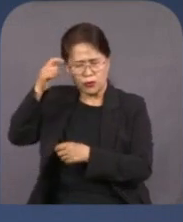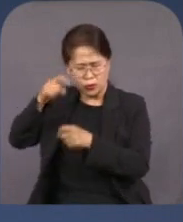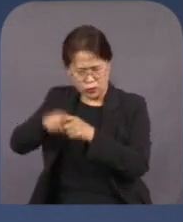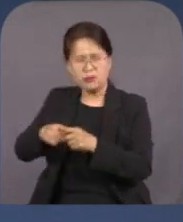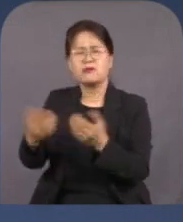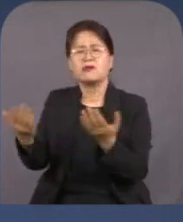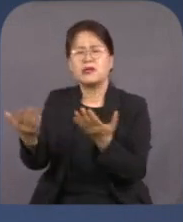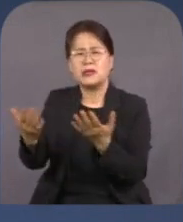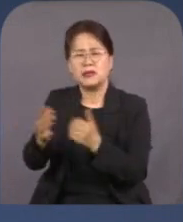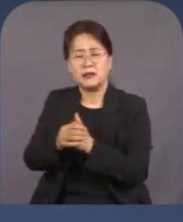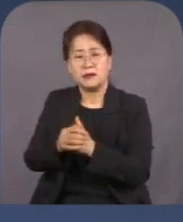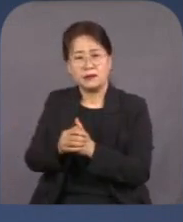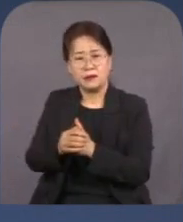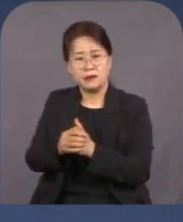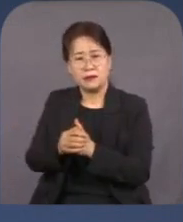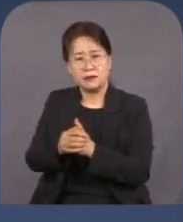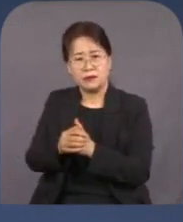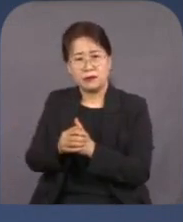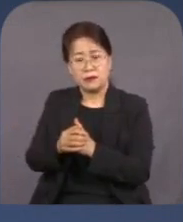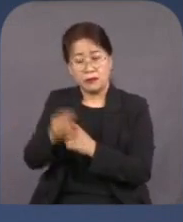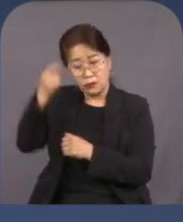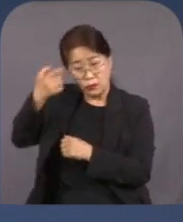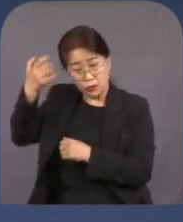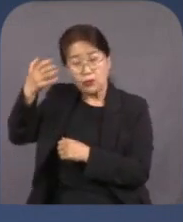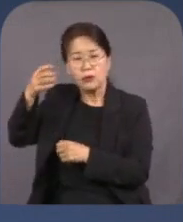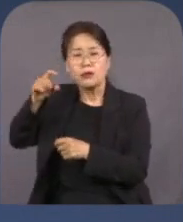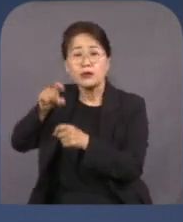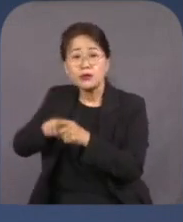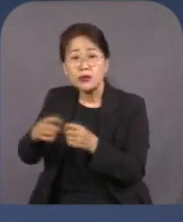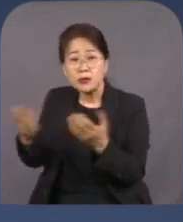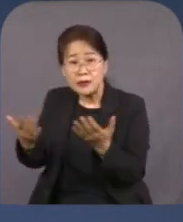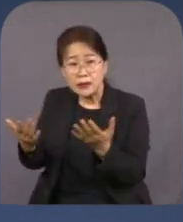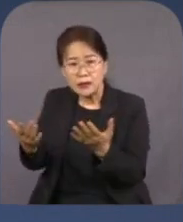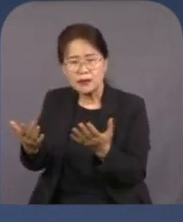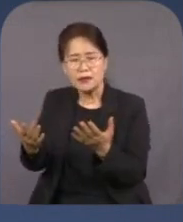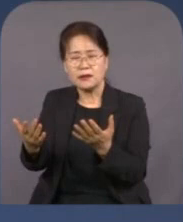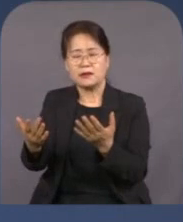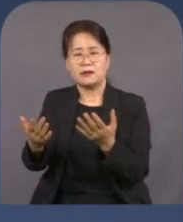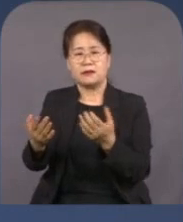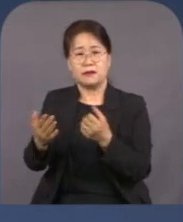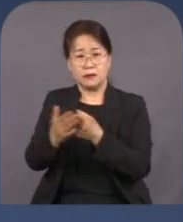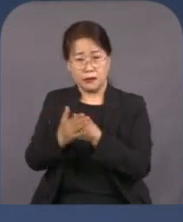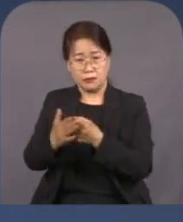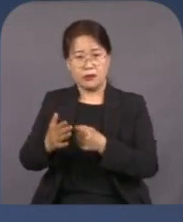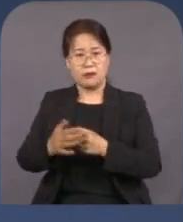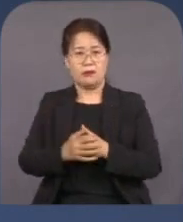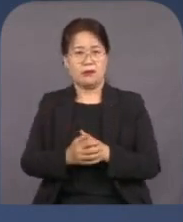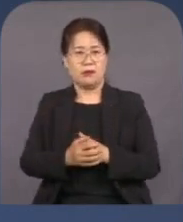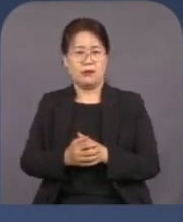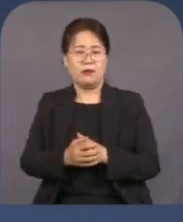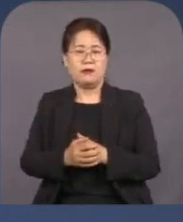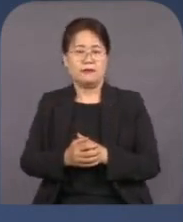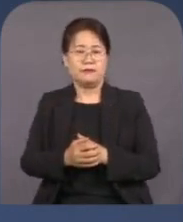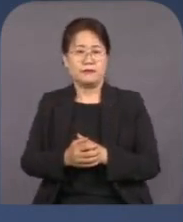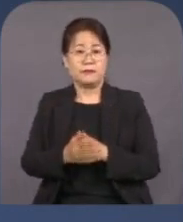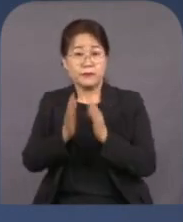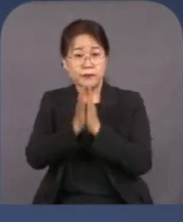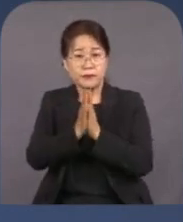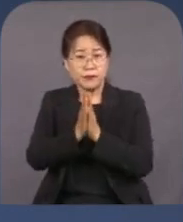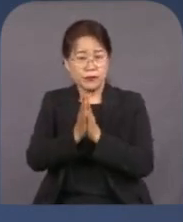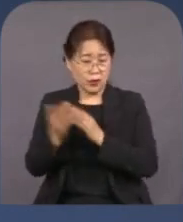때문에 그렇습니다 기도는 어떤 거라고요 가장 영적인 일이에요 기도는요